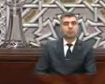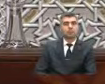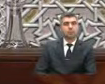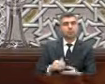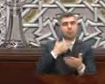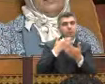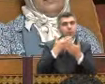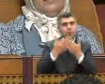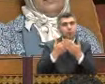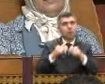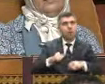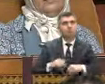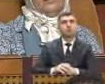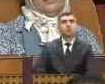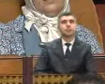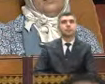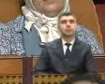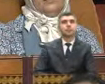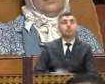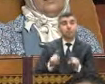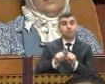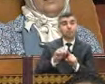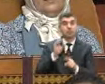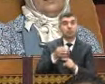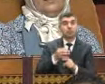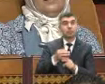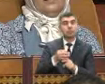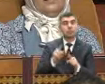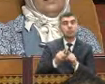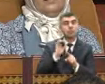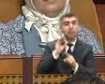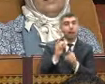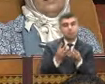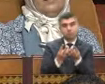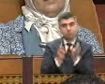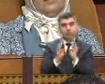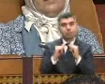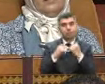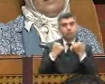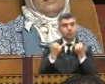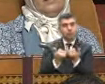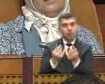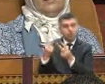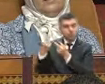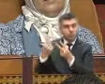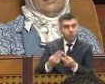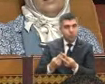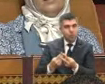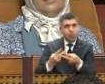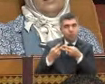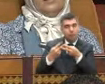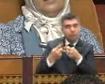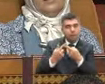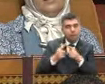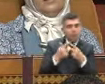شكرا سيد الوزير، وكيف قلتوا مزيان طلبنا منكم في اللجنه ديال القطاعات الاجتماعيه باش تجيو وتديروا لنا واحد العرض